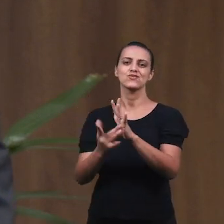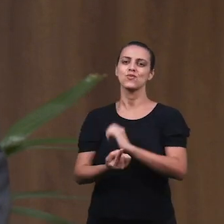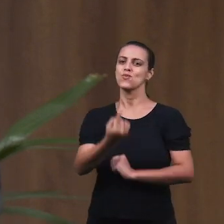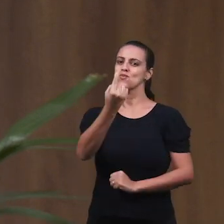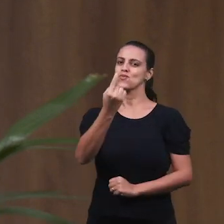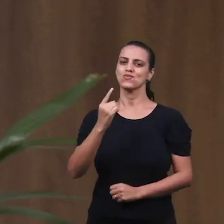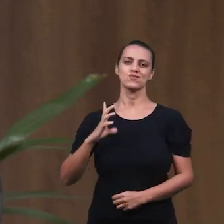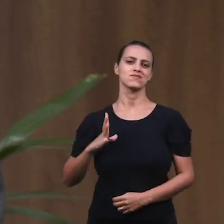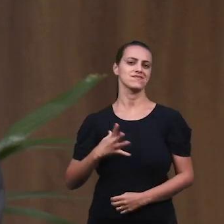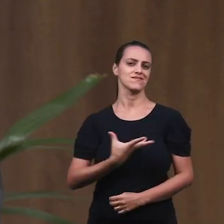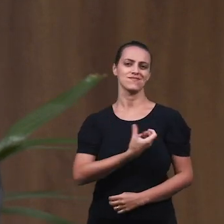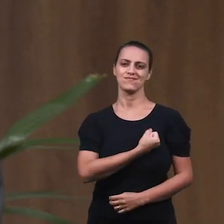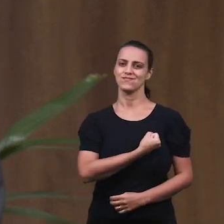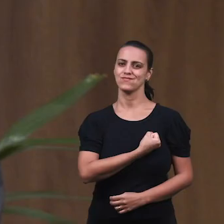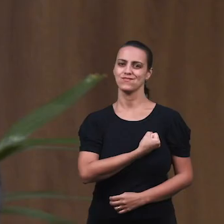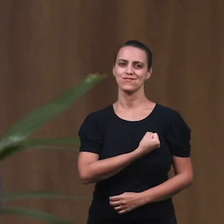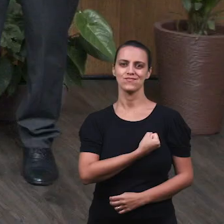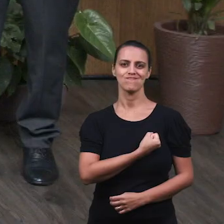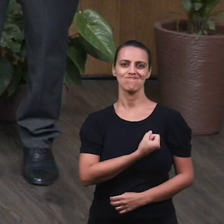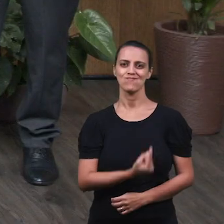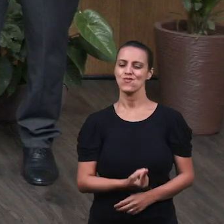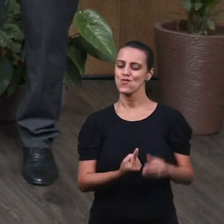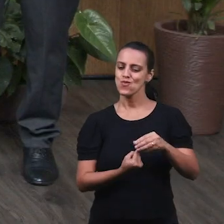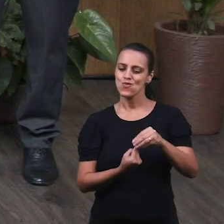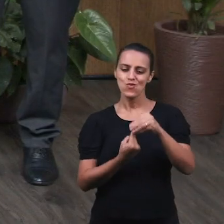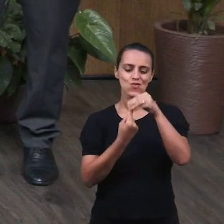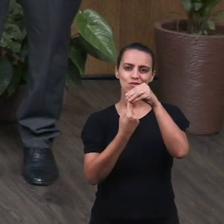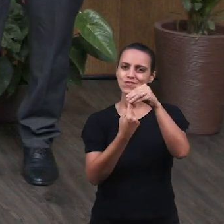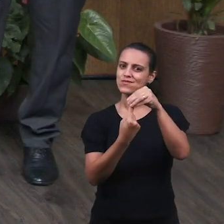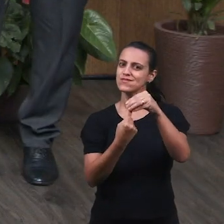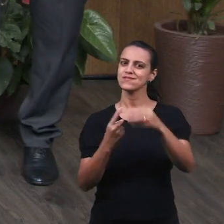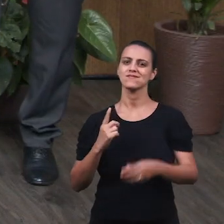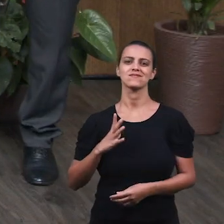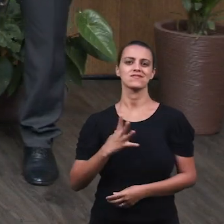sauveur. Le seul qui peut